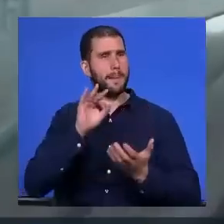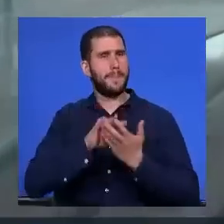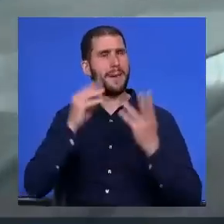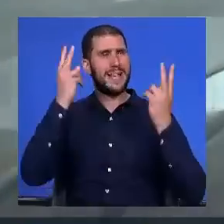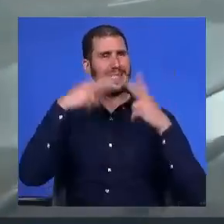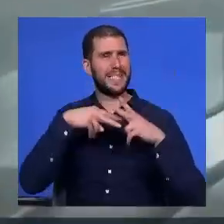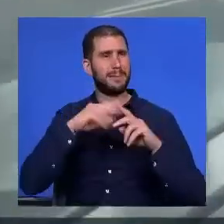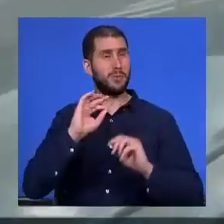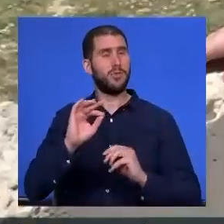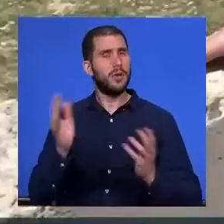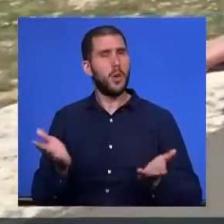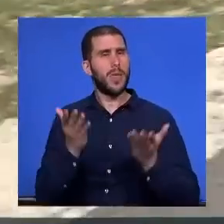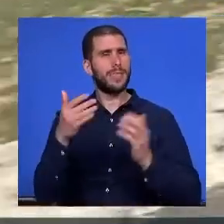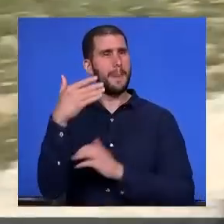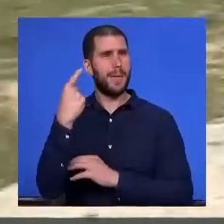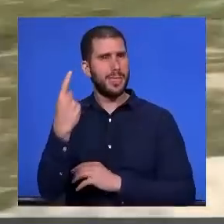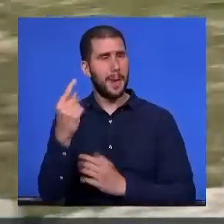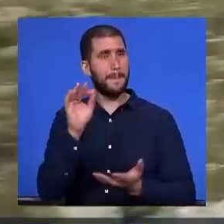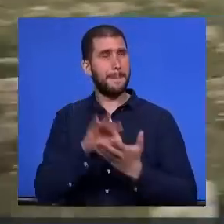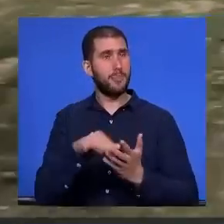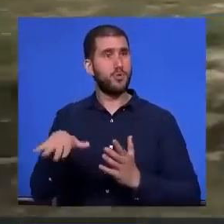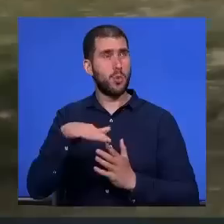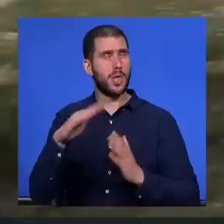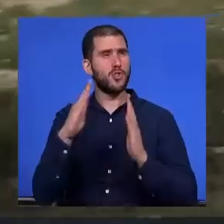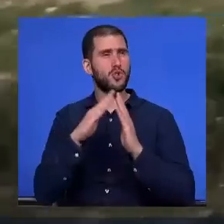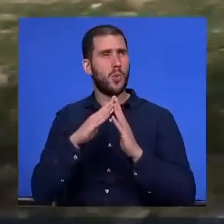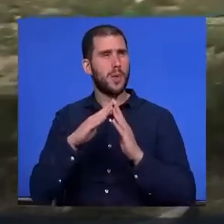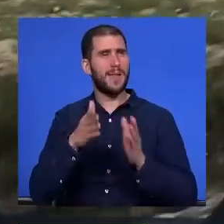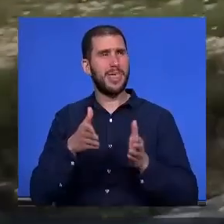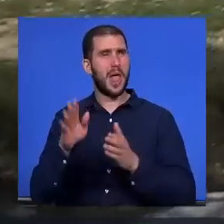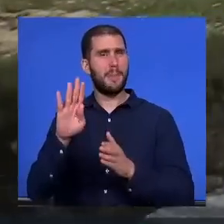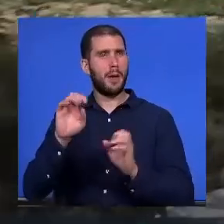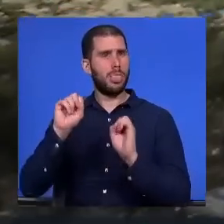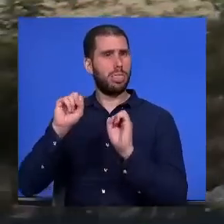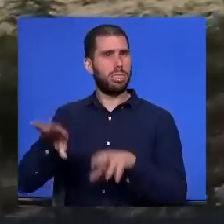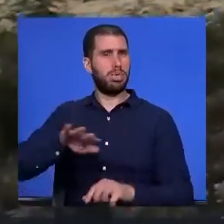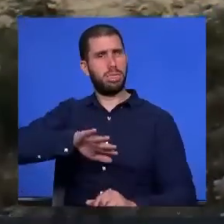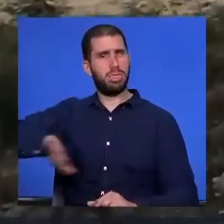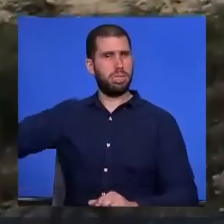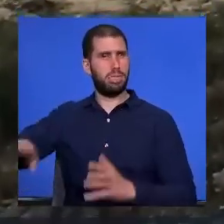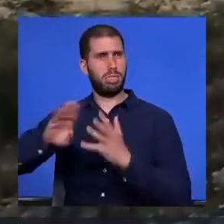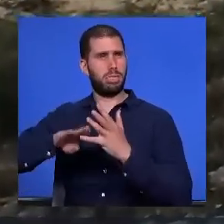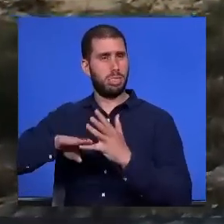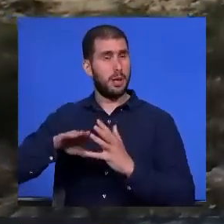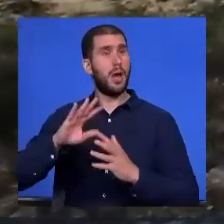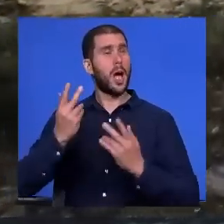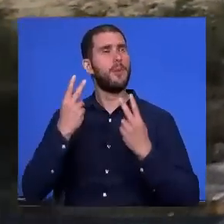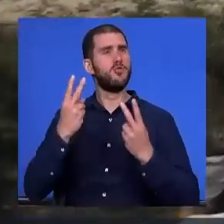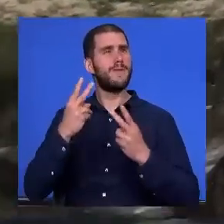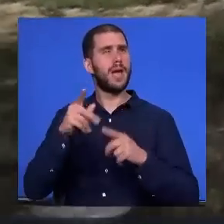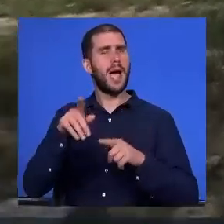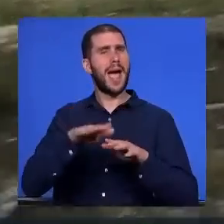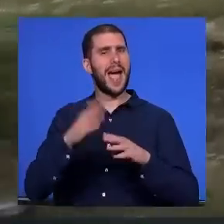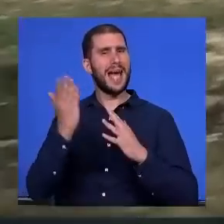הגג שדחפה המדינה, בזמן ששכונות השיקונים ונחל בקע נזנחו. כמה שווה שם